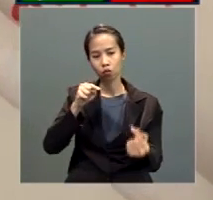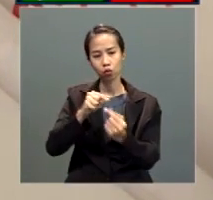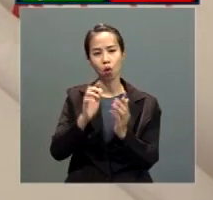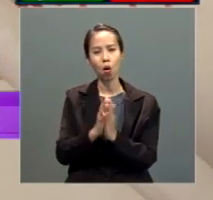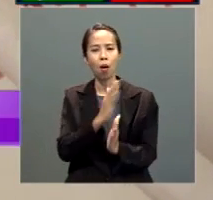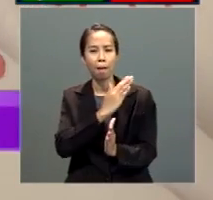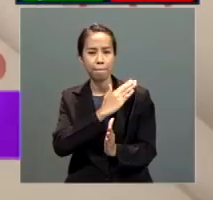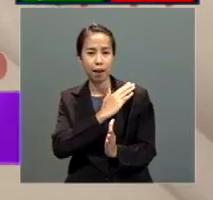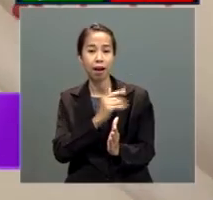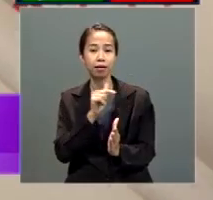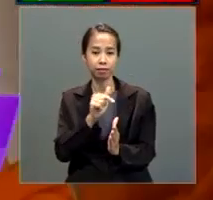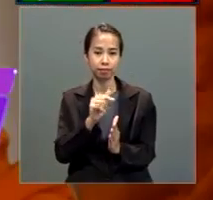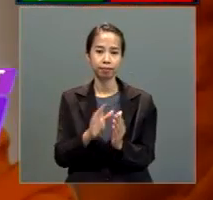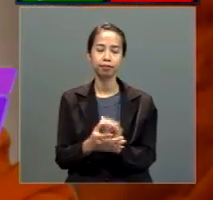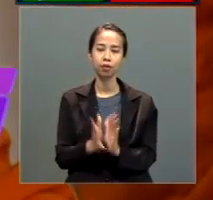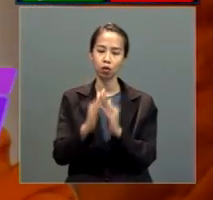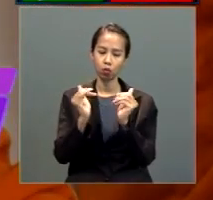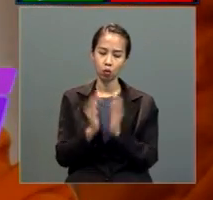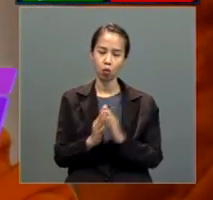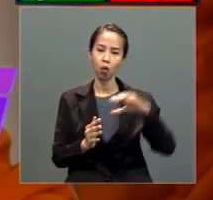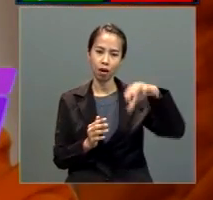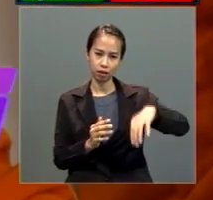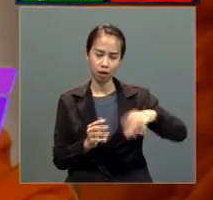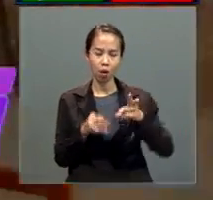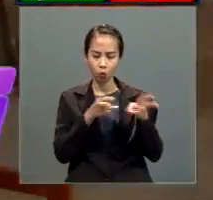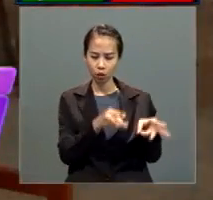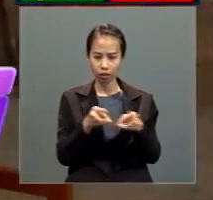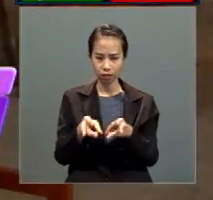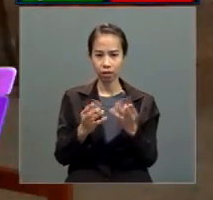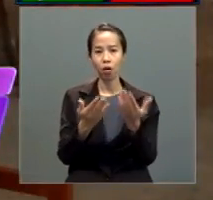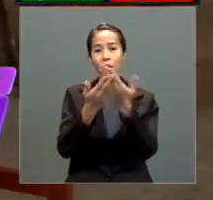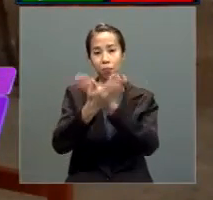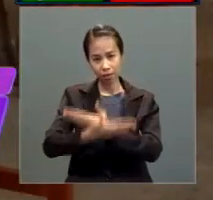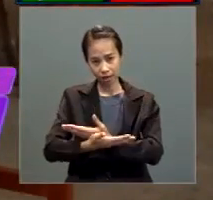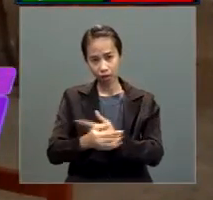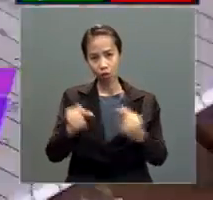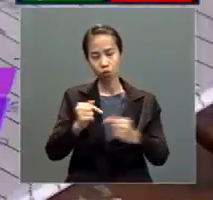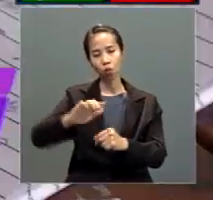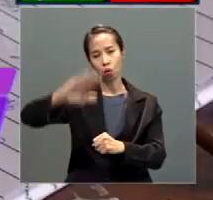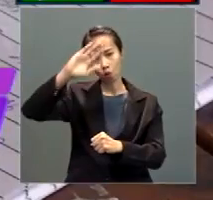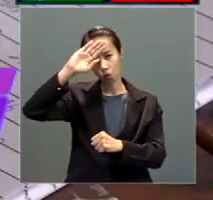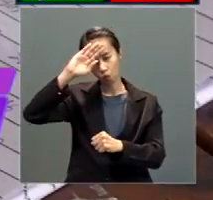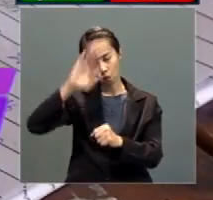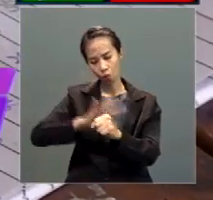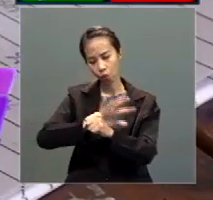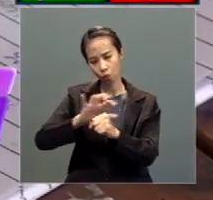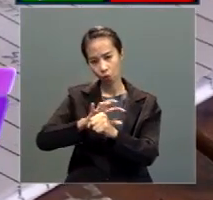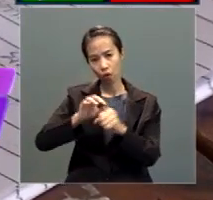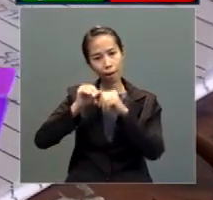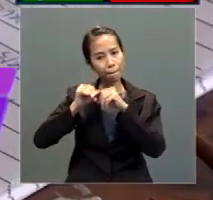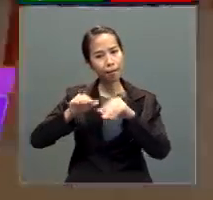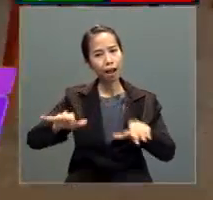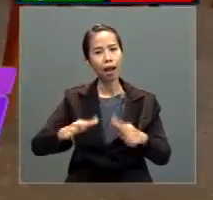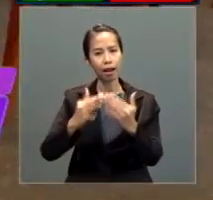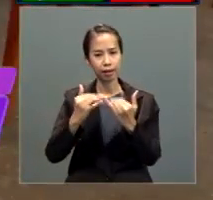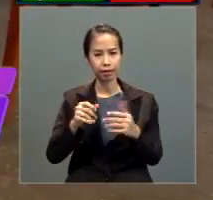ลีโลกยารามราชวรวิหารต้องเปลี่ยนแปลงไปตามสถานการณ์การแพร่ระบาดของโควิด-19 ทำให้ต้องเว้นระ